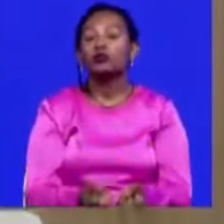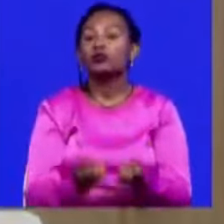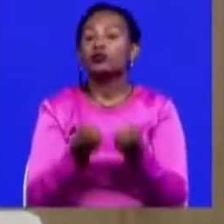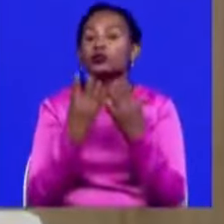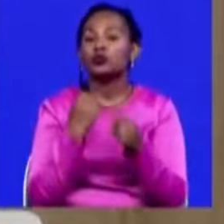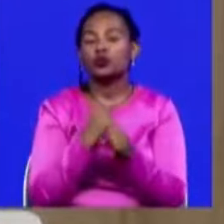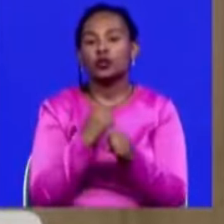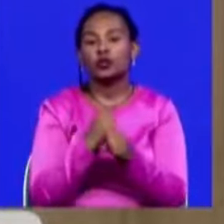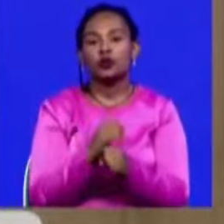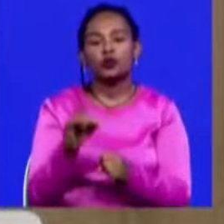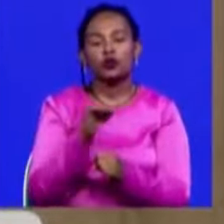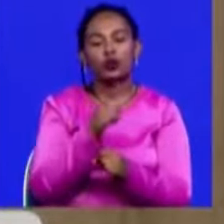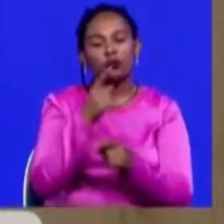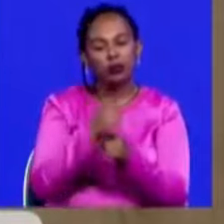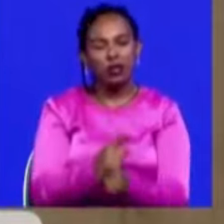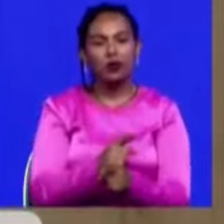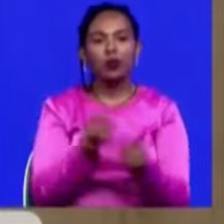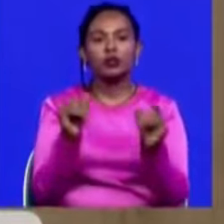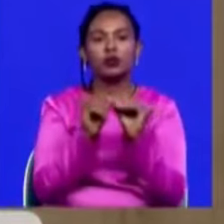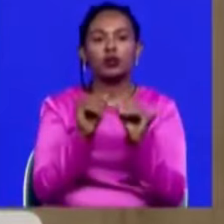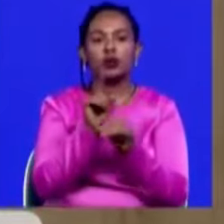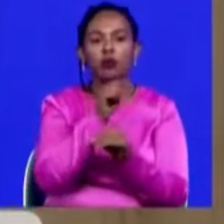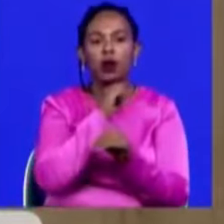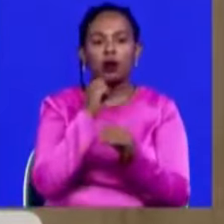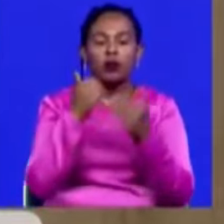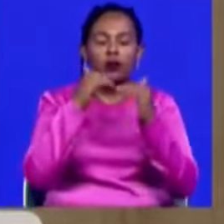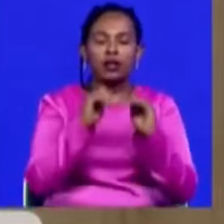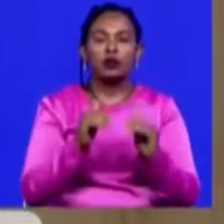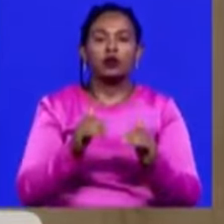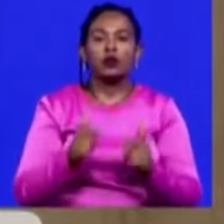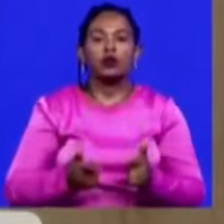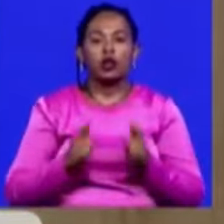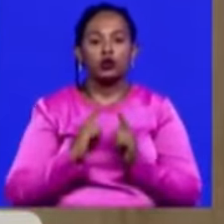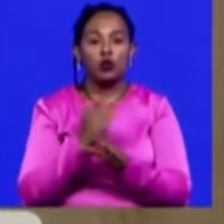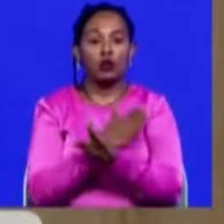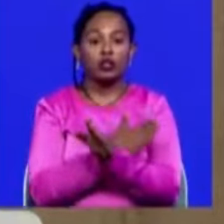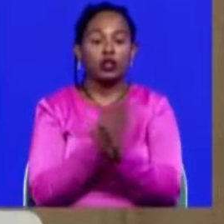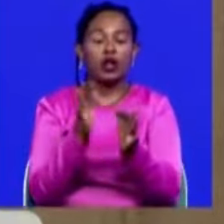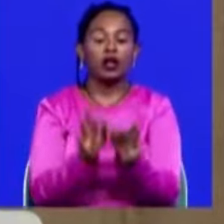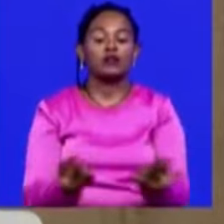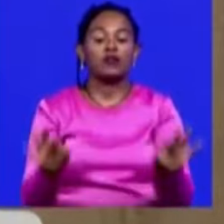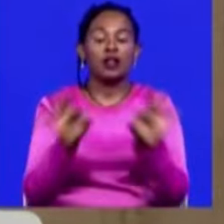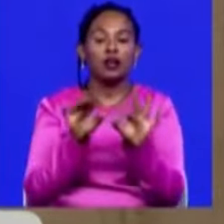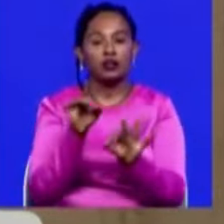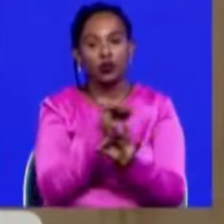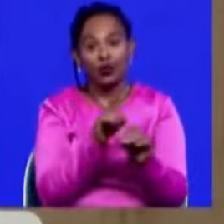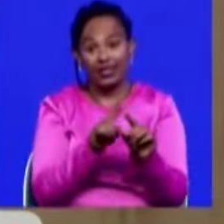እየሰጡ ስለሆነ በሚገባቸው ልክም ባይሆን በመጠኑ ሕይወታቸውን ማሻሻል አስፈላጊ ስለሆነ፣ ነገር